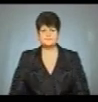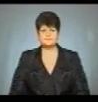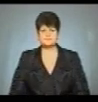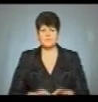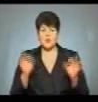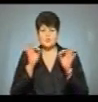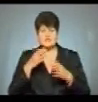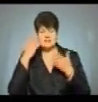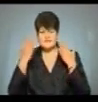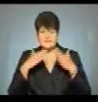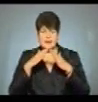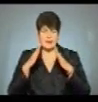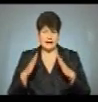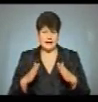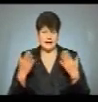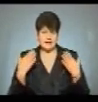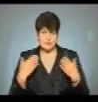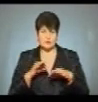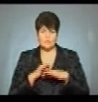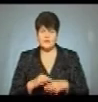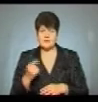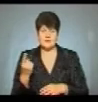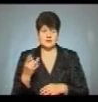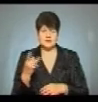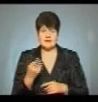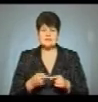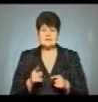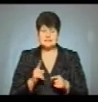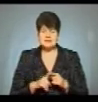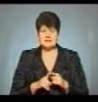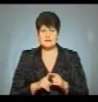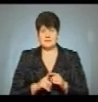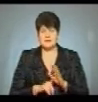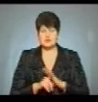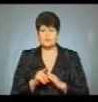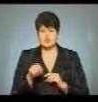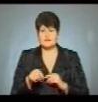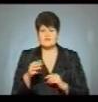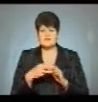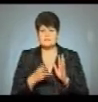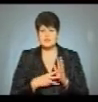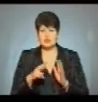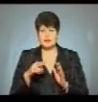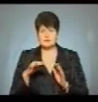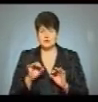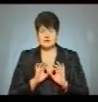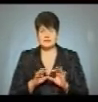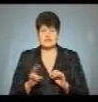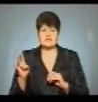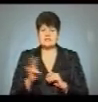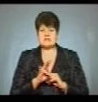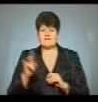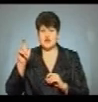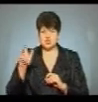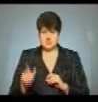Осінні веселі канікули з Богом проводять вперше. Це пілотний проєкт. Розпочався він 18 листопада, розповідає священик